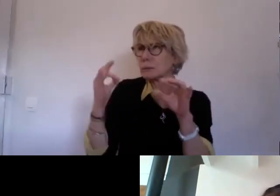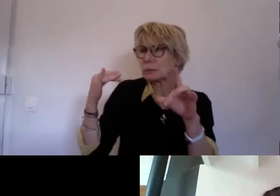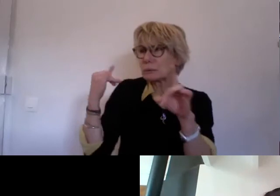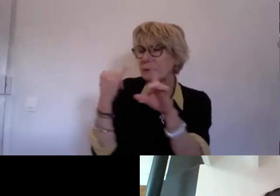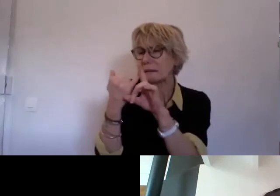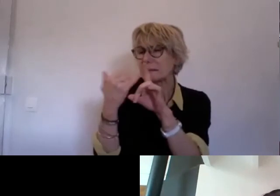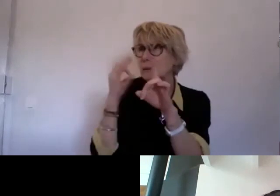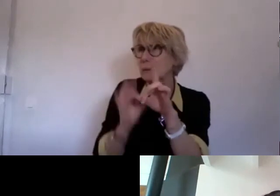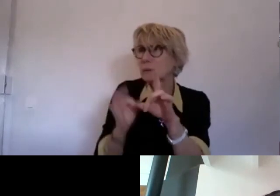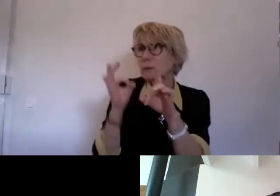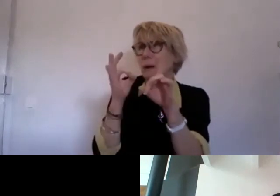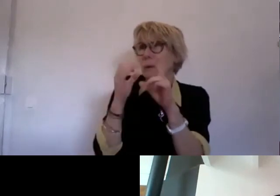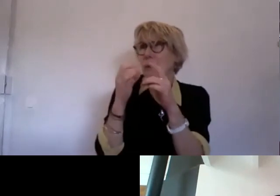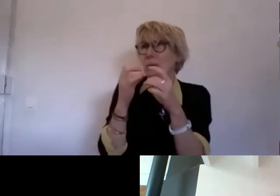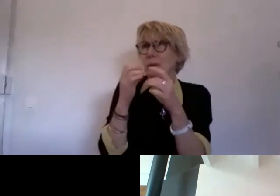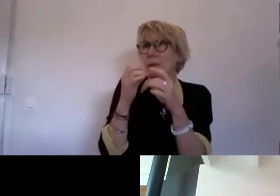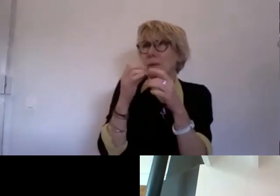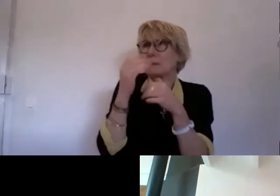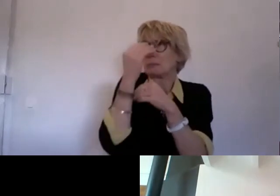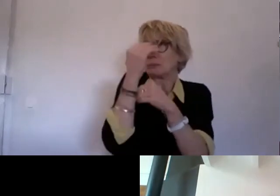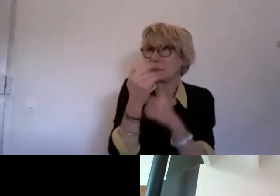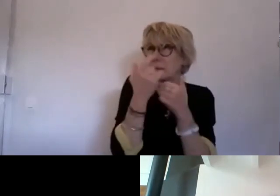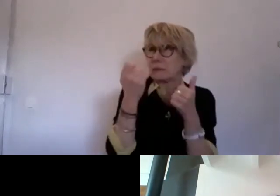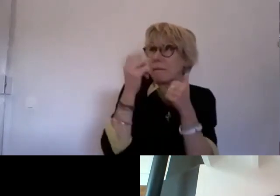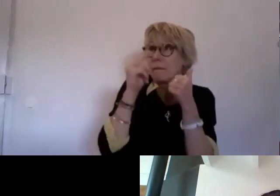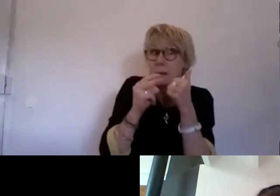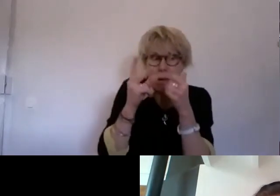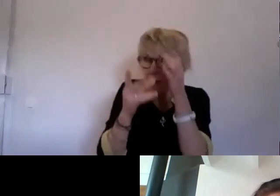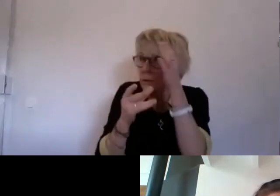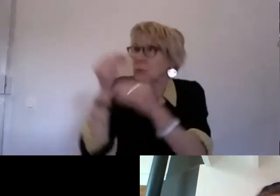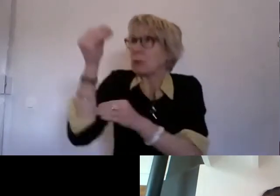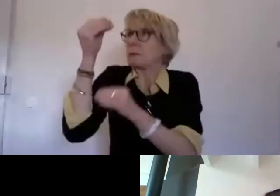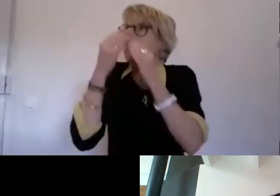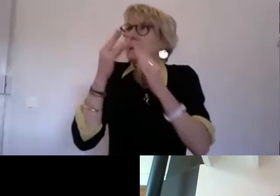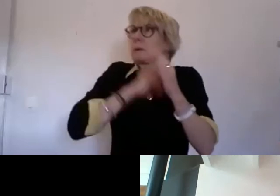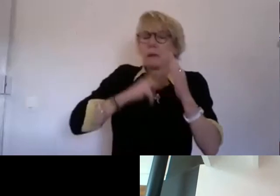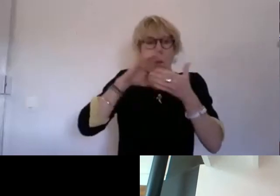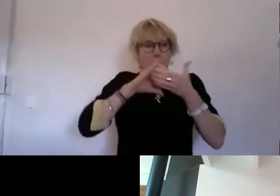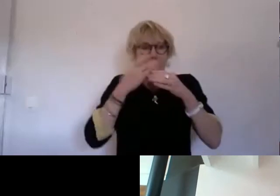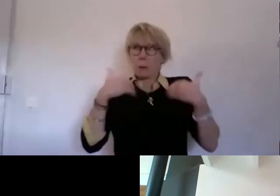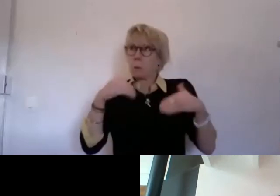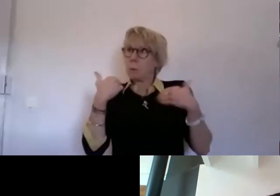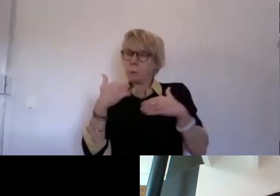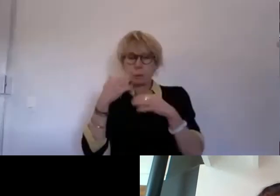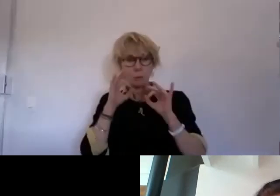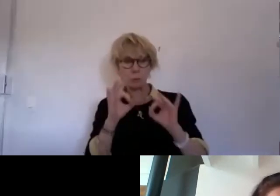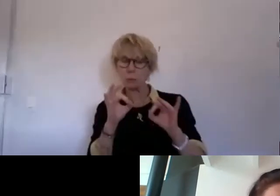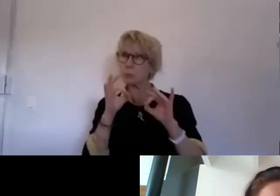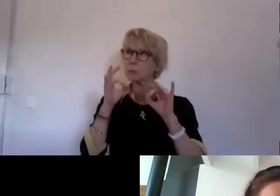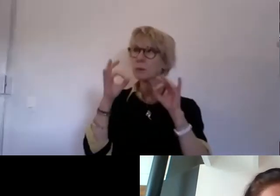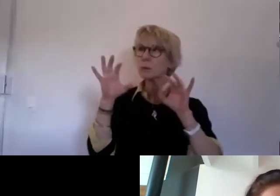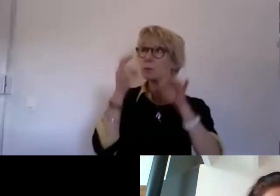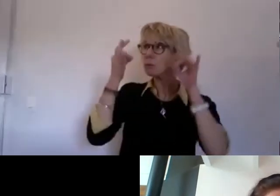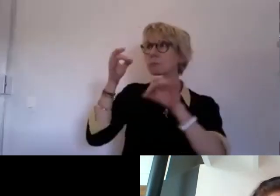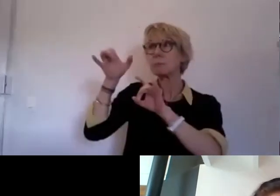sortir à la maison de retraite, sortir des résidences, c'est quelque chose qui est très compliqué. Il va falloir trouver du personnel